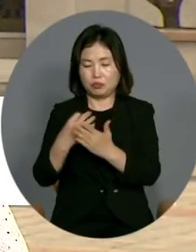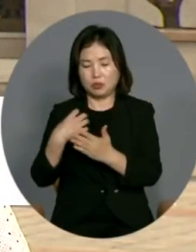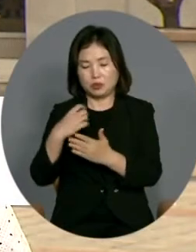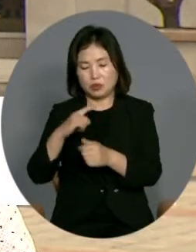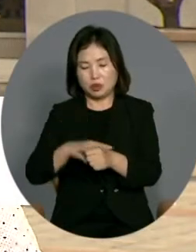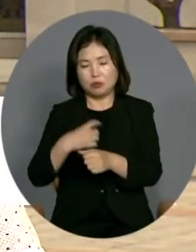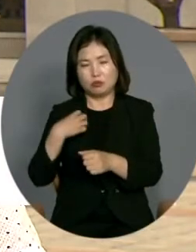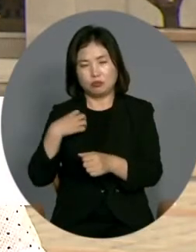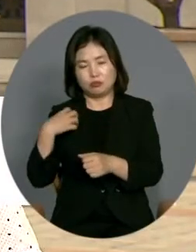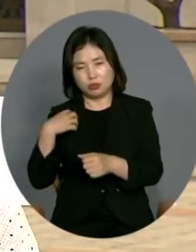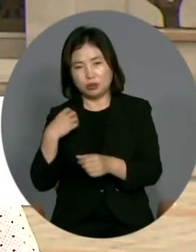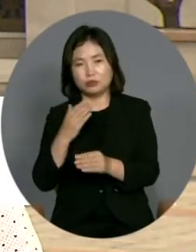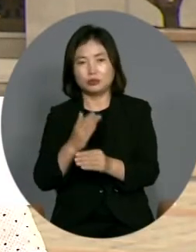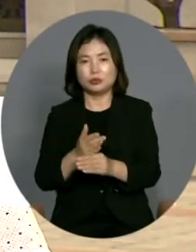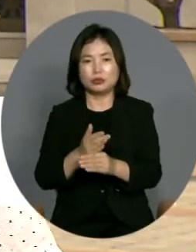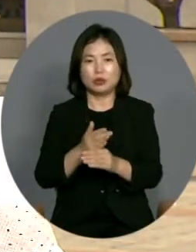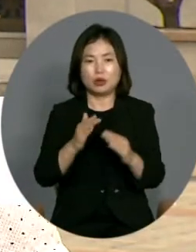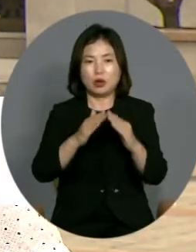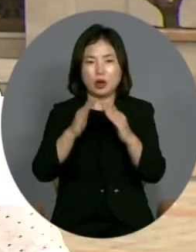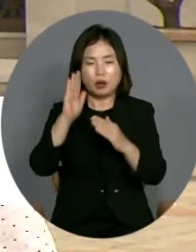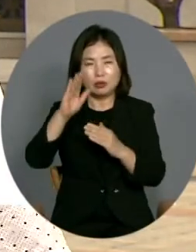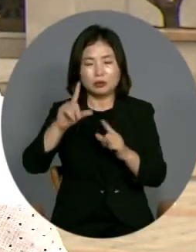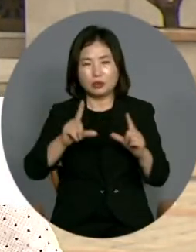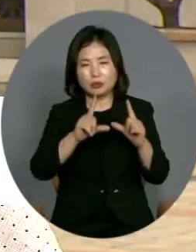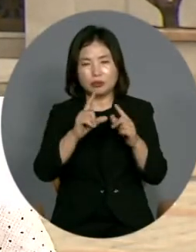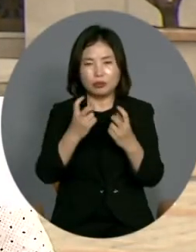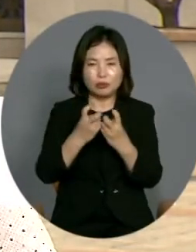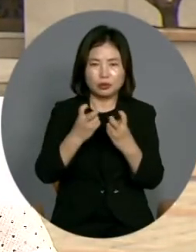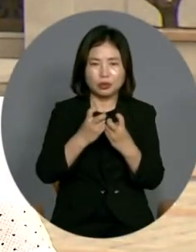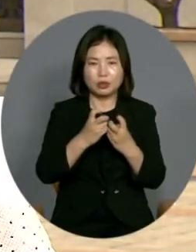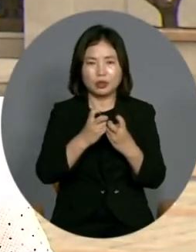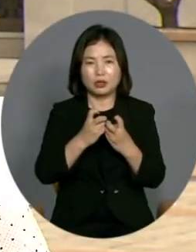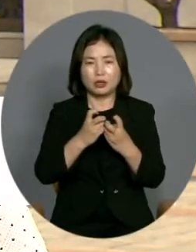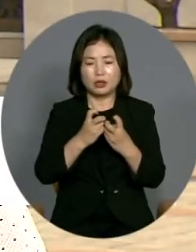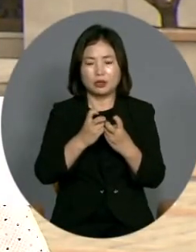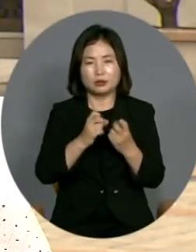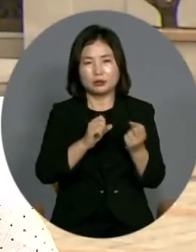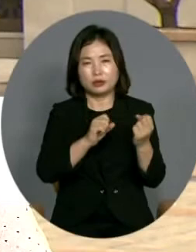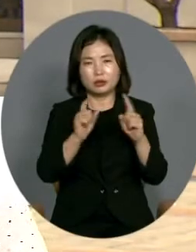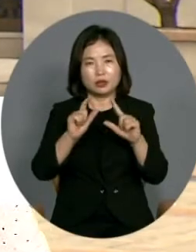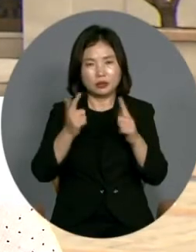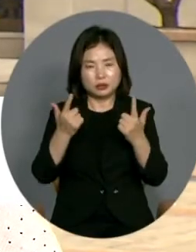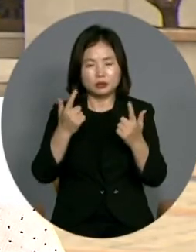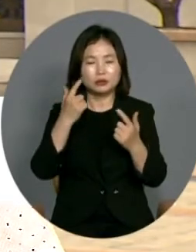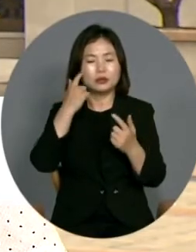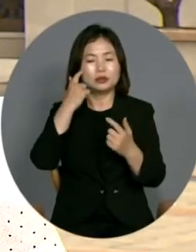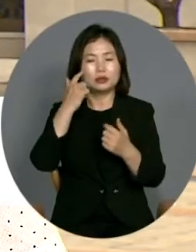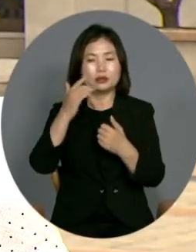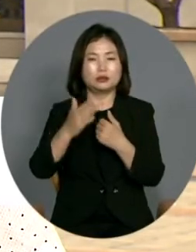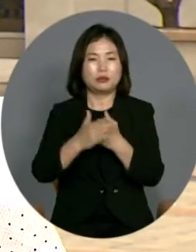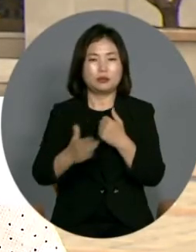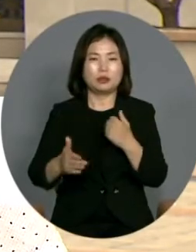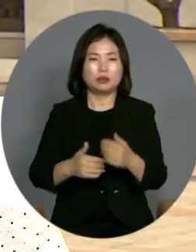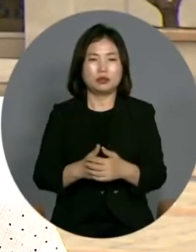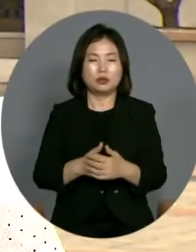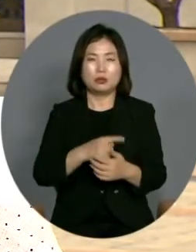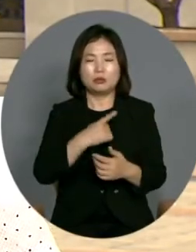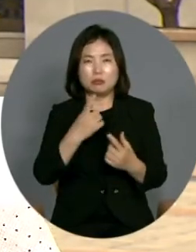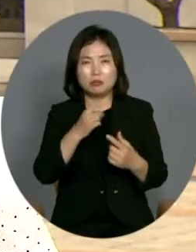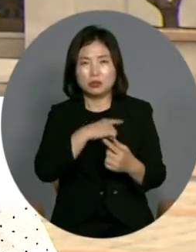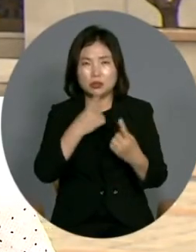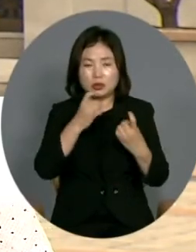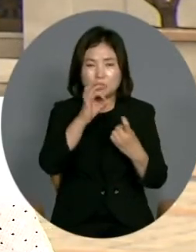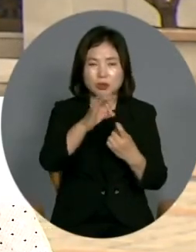이어지고 있습니다. 가계들이 앞으로 생활 형편이 조금 나아지지 않는다고 생각했을 때 우선적으로